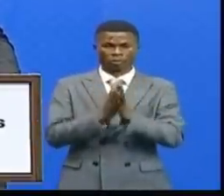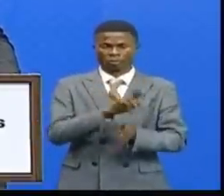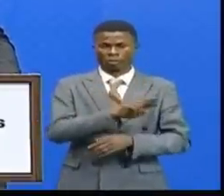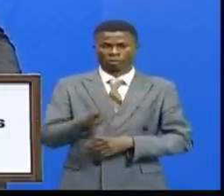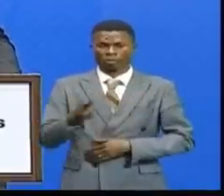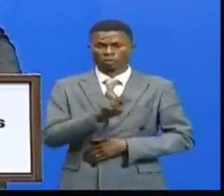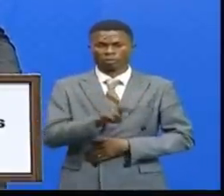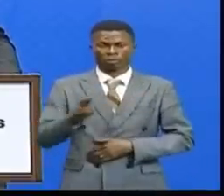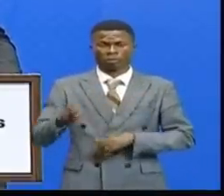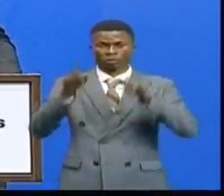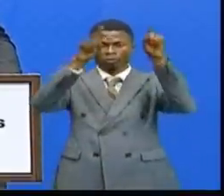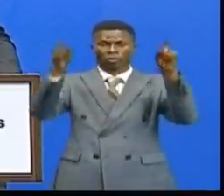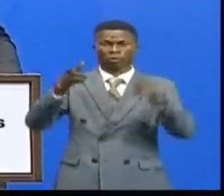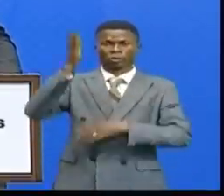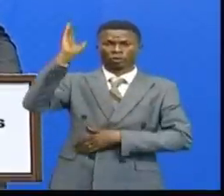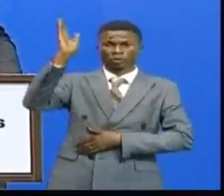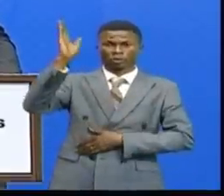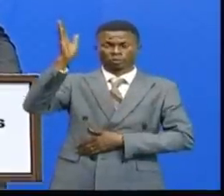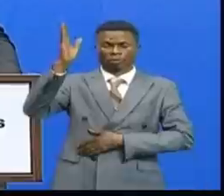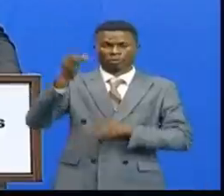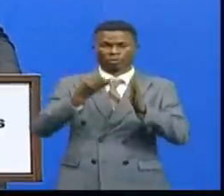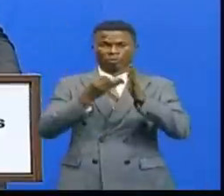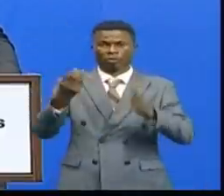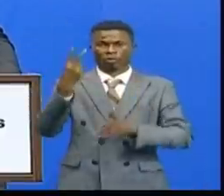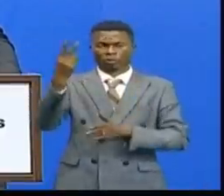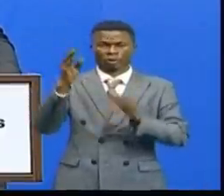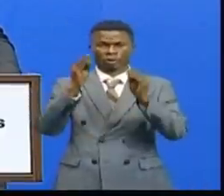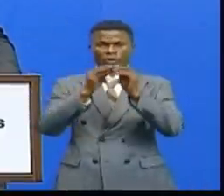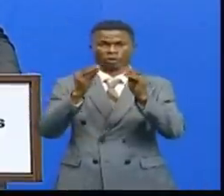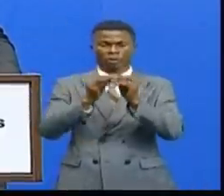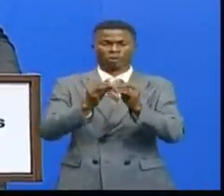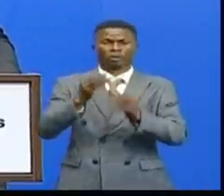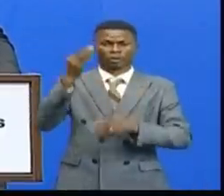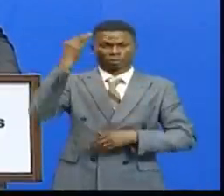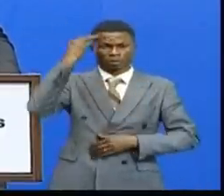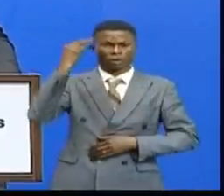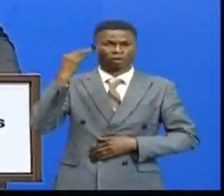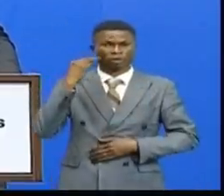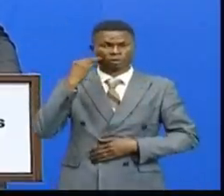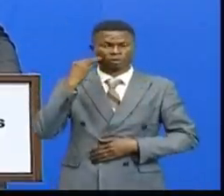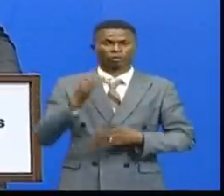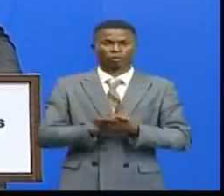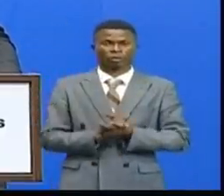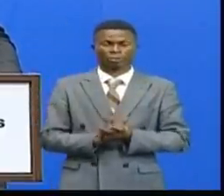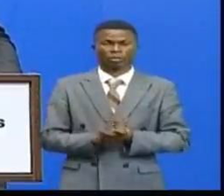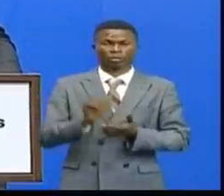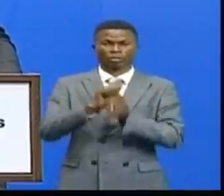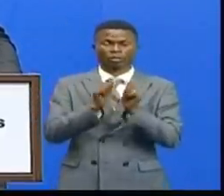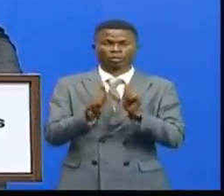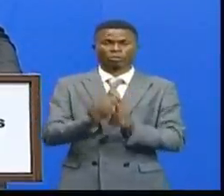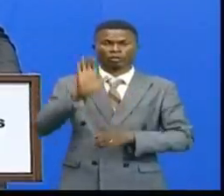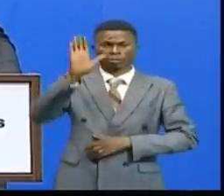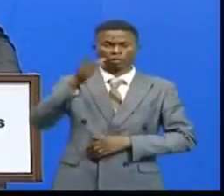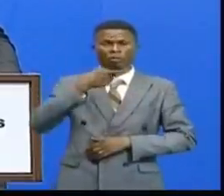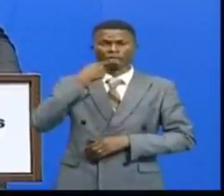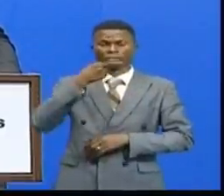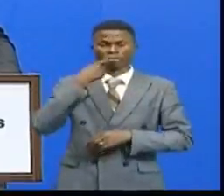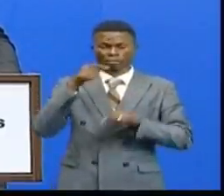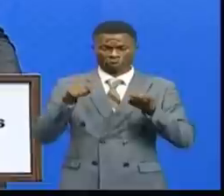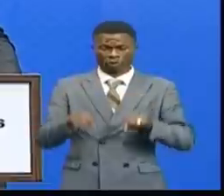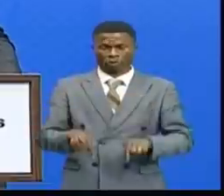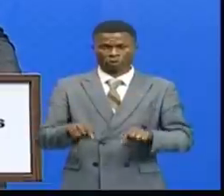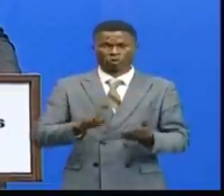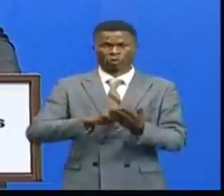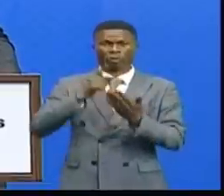par visioconférence la 72e réunion du Conseil des ministres. 5 points étaient inscrits à l'ordre